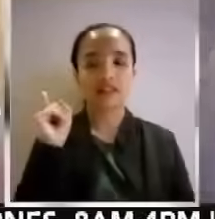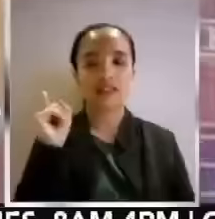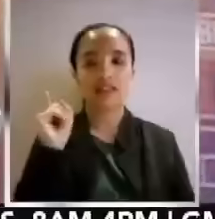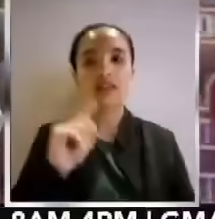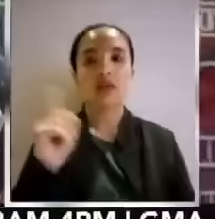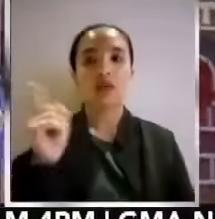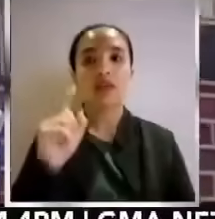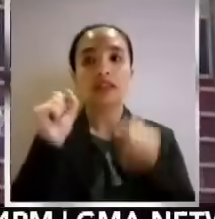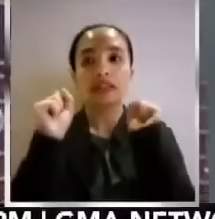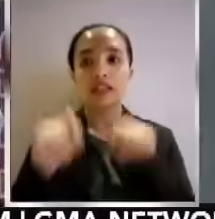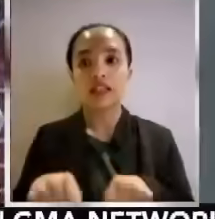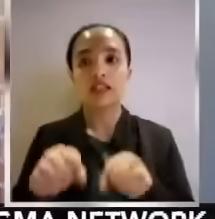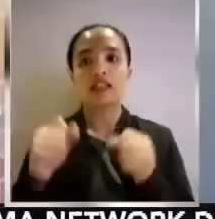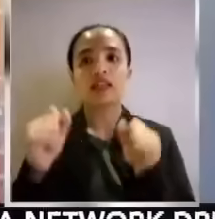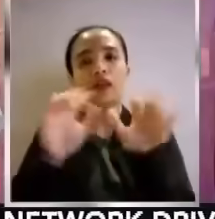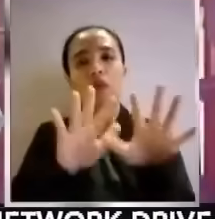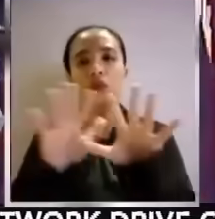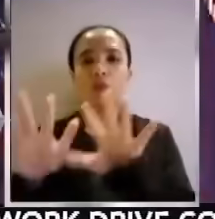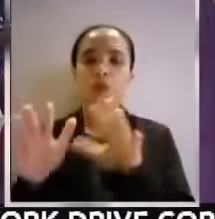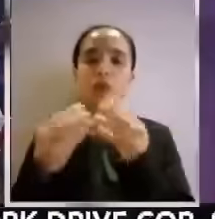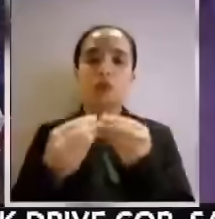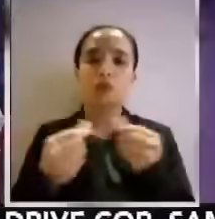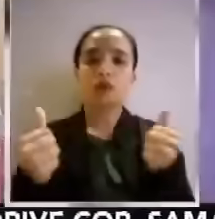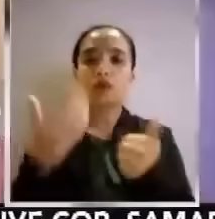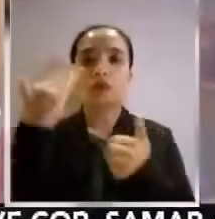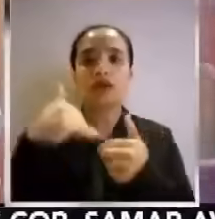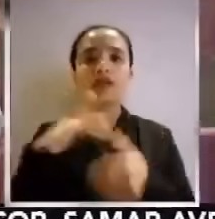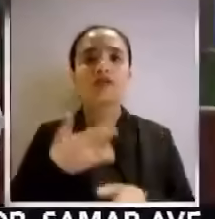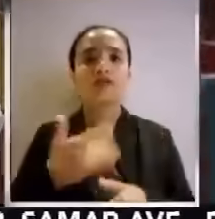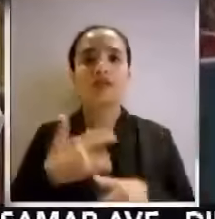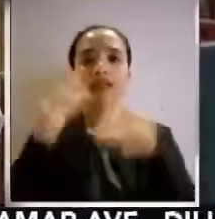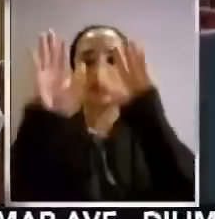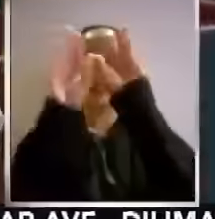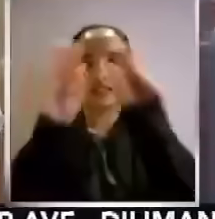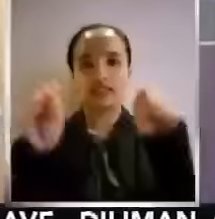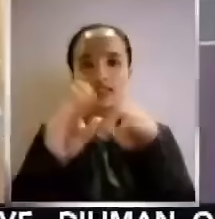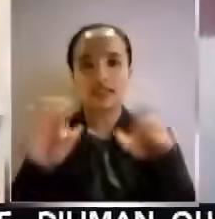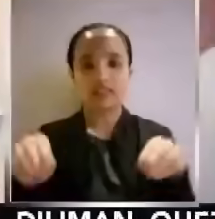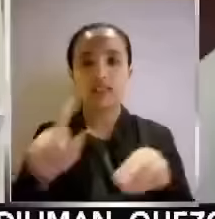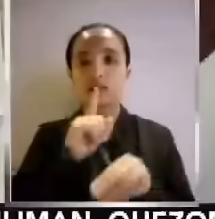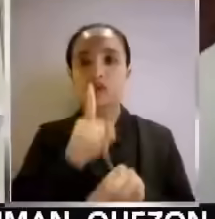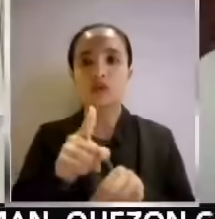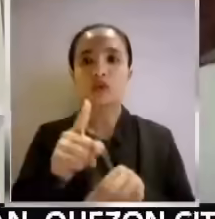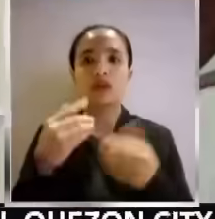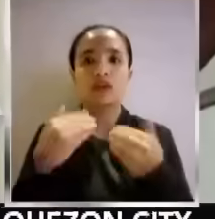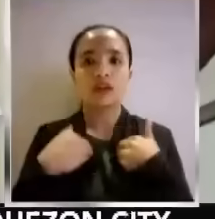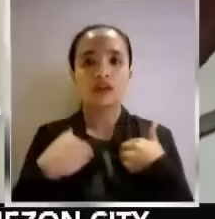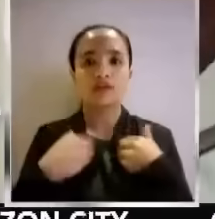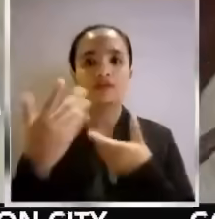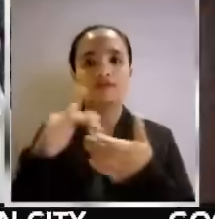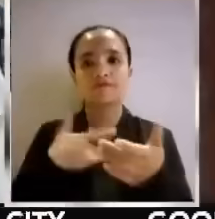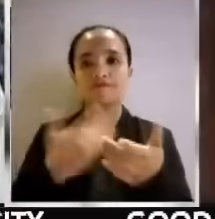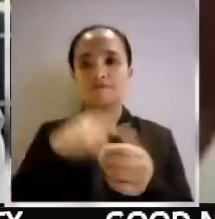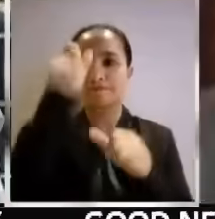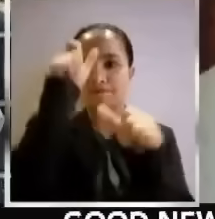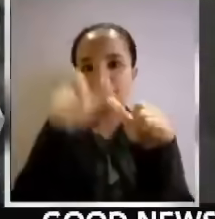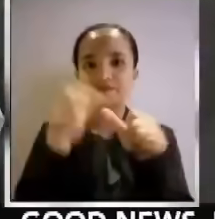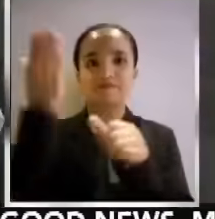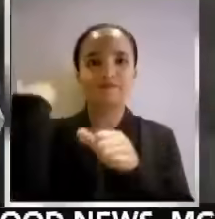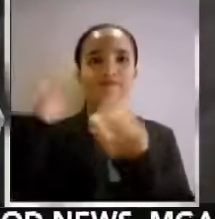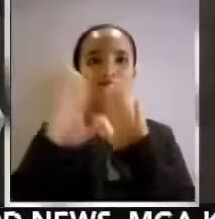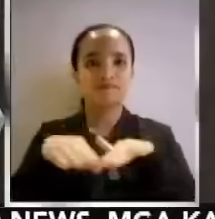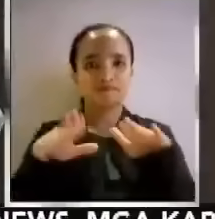mag-unwind. Paskong-pasko kasi ang feels, parang nakakahil pa ng inner child. Okay siya dito para sa mga students. Pasok sa